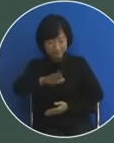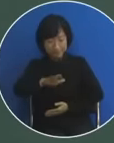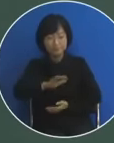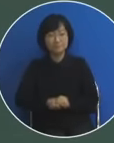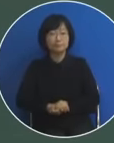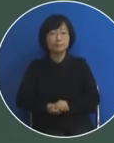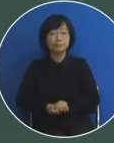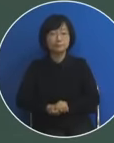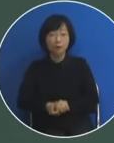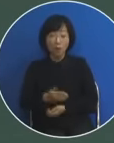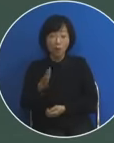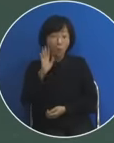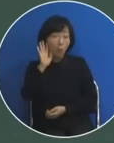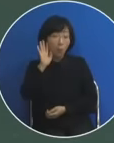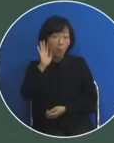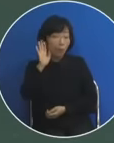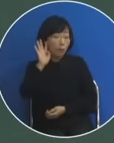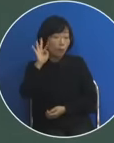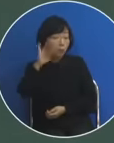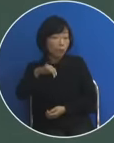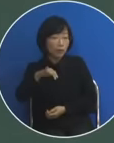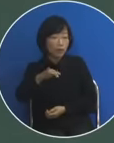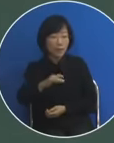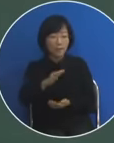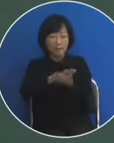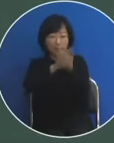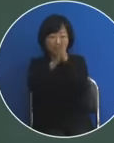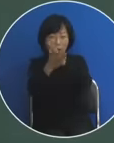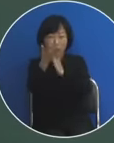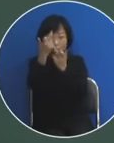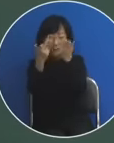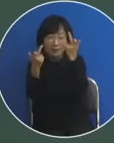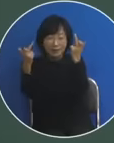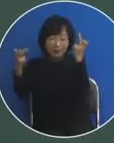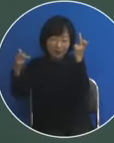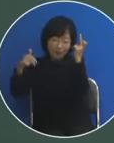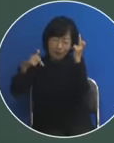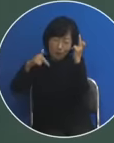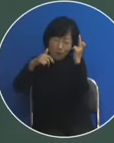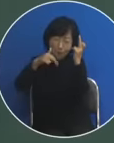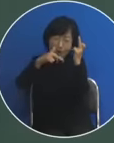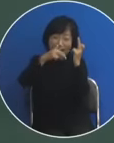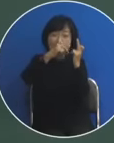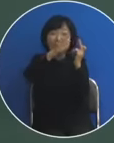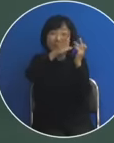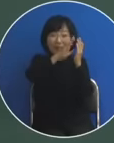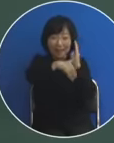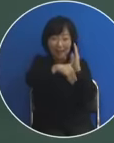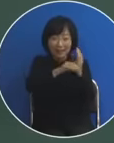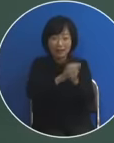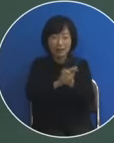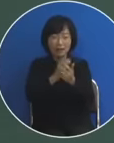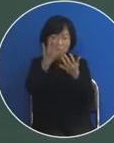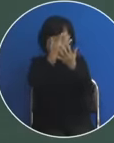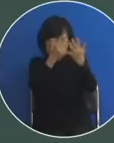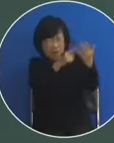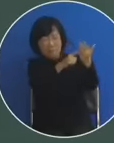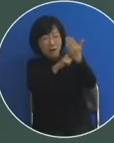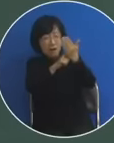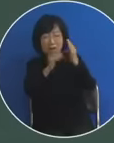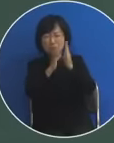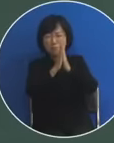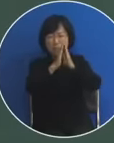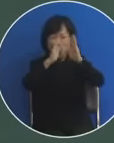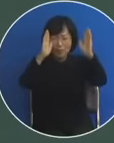또 이렇게 합니다. And then taking them up to the Mount of Transfiguration, immediately he said, 모세, 엘리야 환상을 보더니 충격 받아가지고 여기서